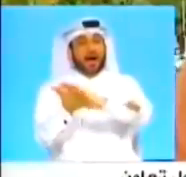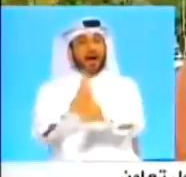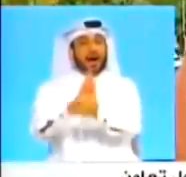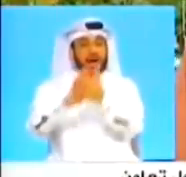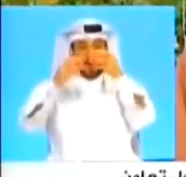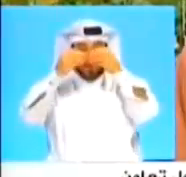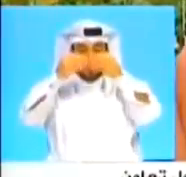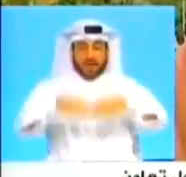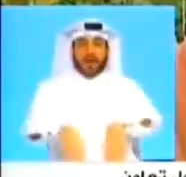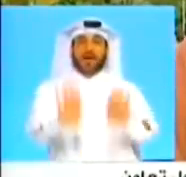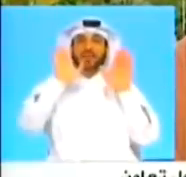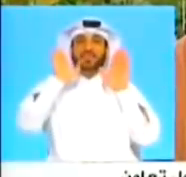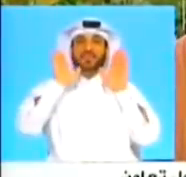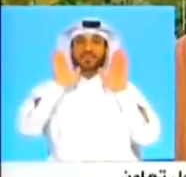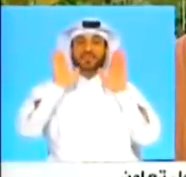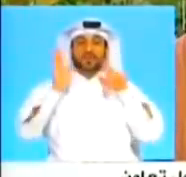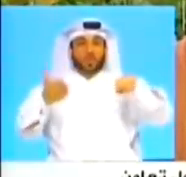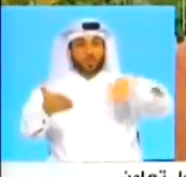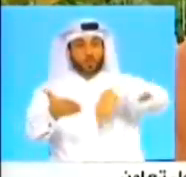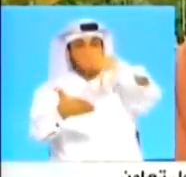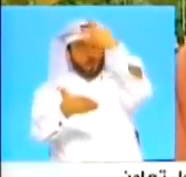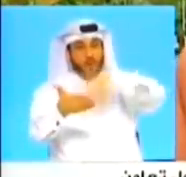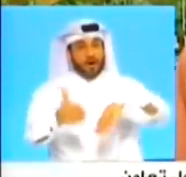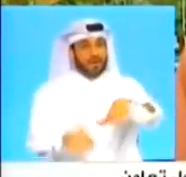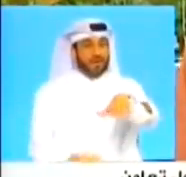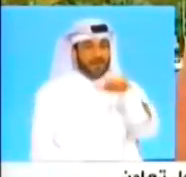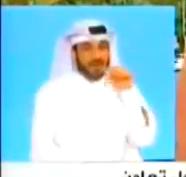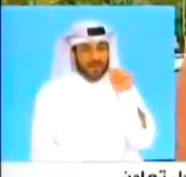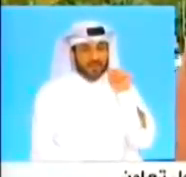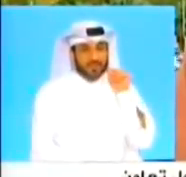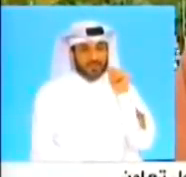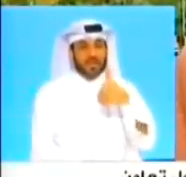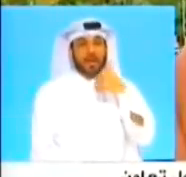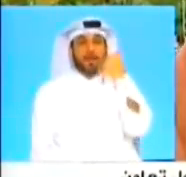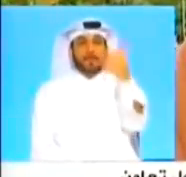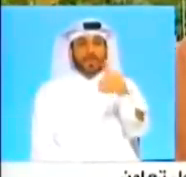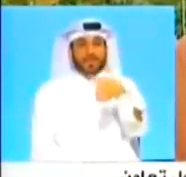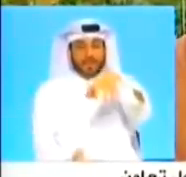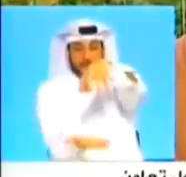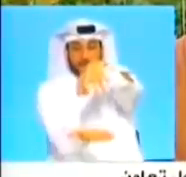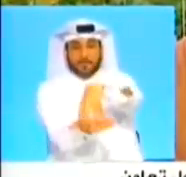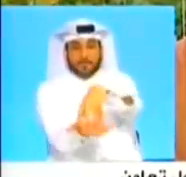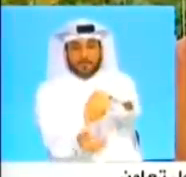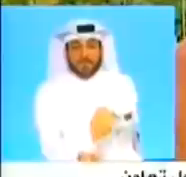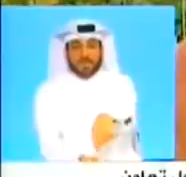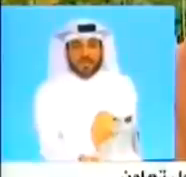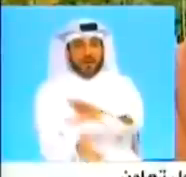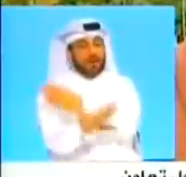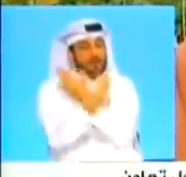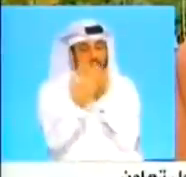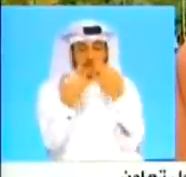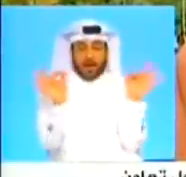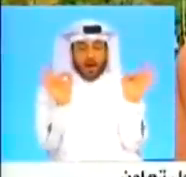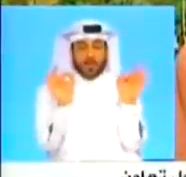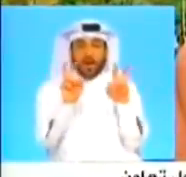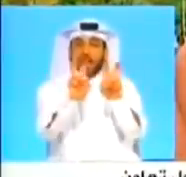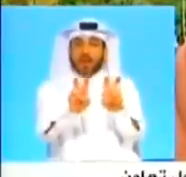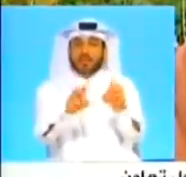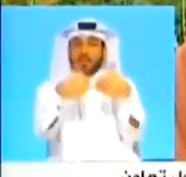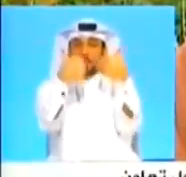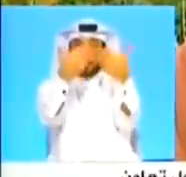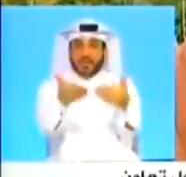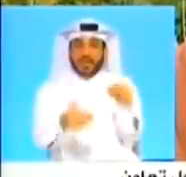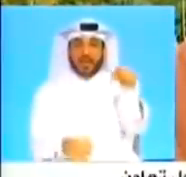بهذا البروتوكول الذي وقع عليه اليوم وتم فك الارتباط بين أبيي وقضايا ما بعد الانفصال، فإن الجنوب فقد